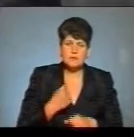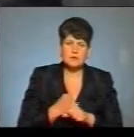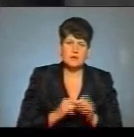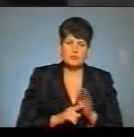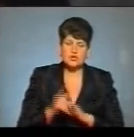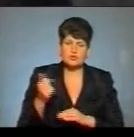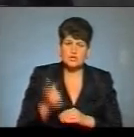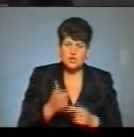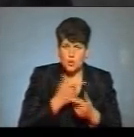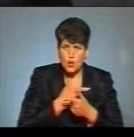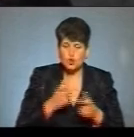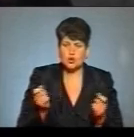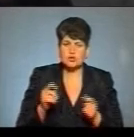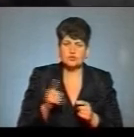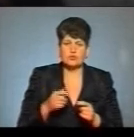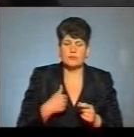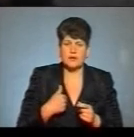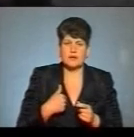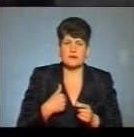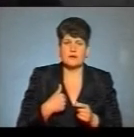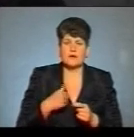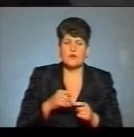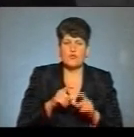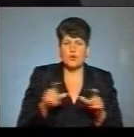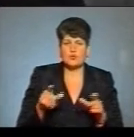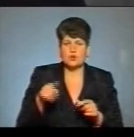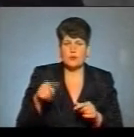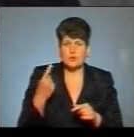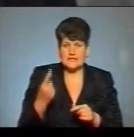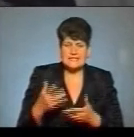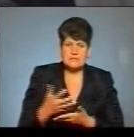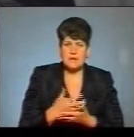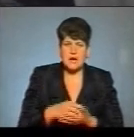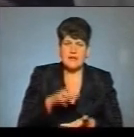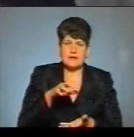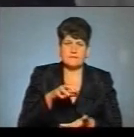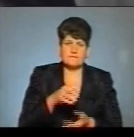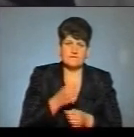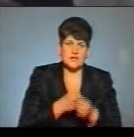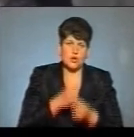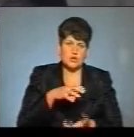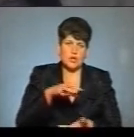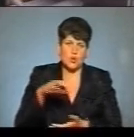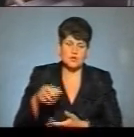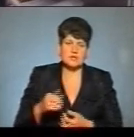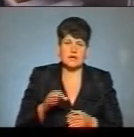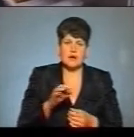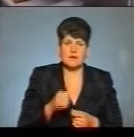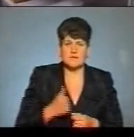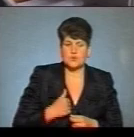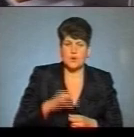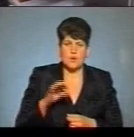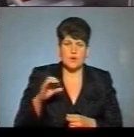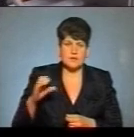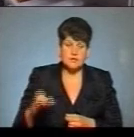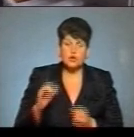тижня оголошення, що ми у фоє корпусу номер 1 збираємо великодний кошик для воїнів ООС. Хто міг сюди